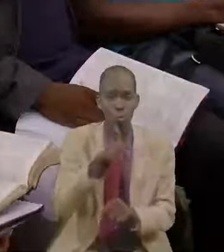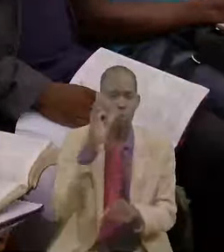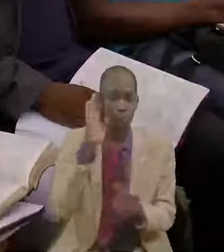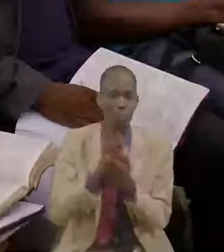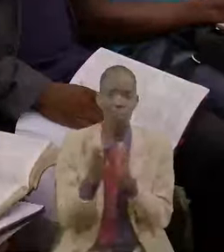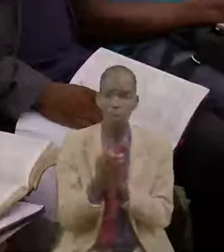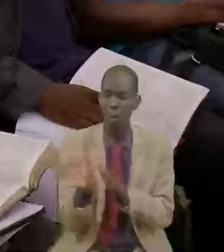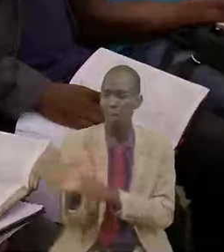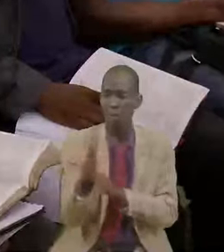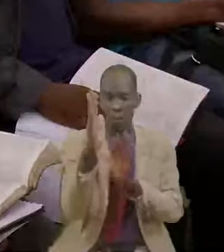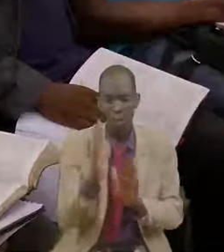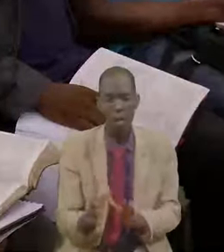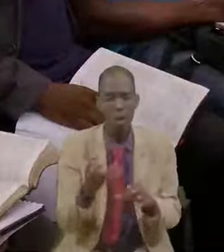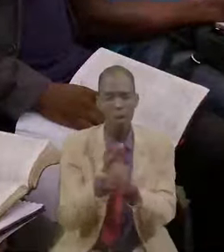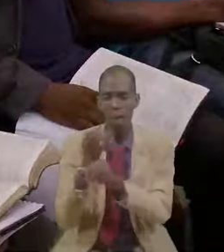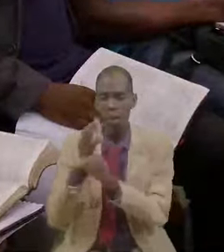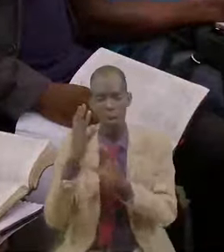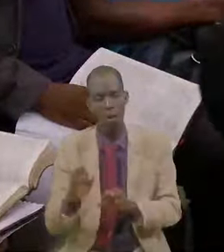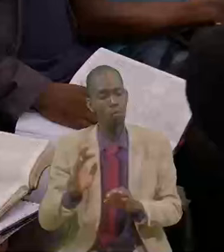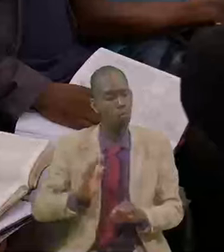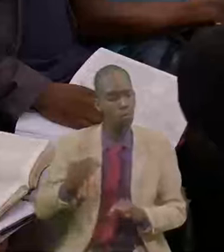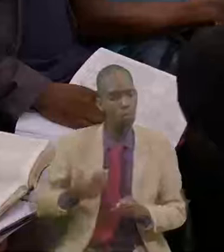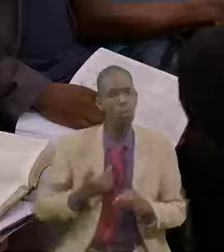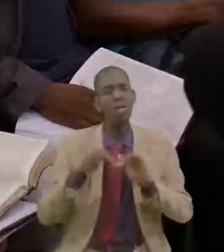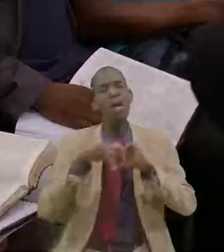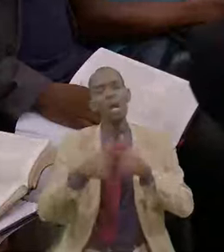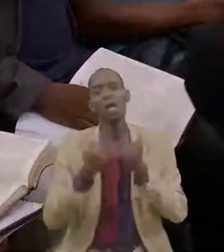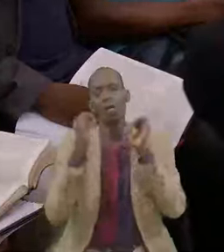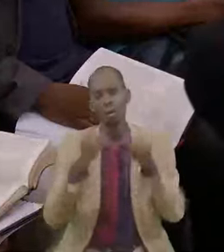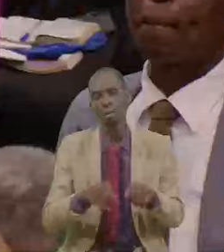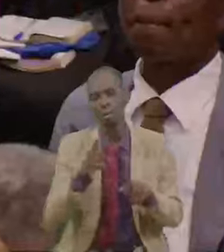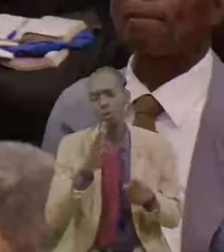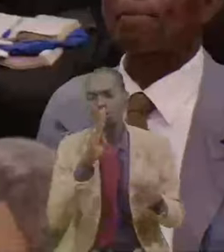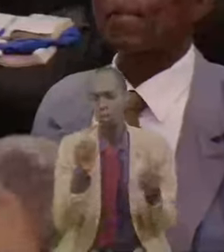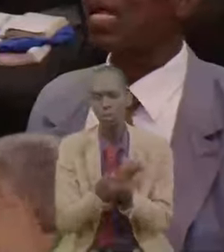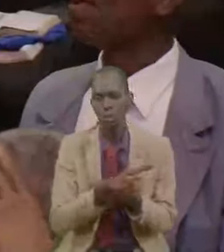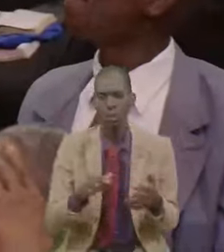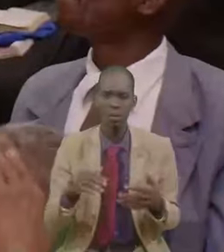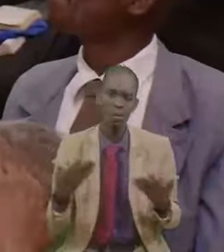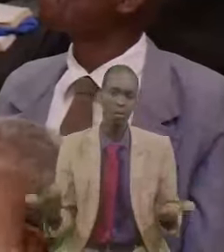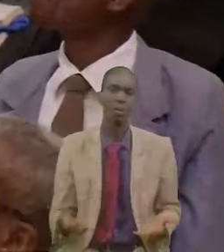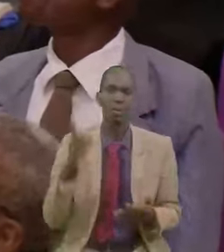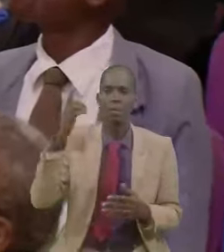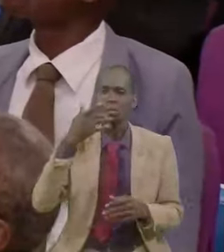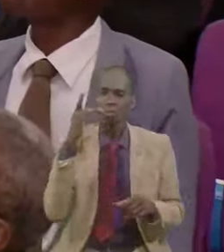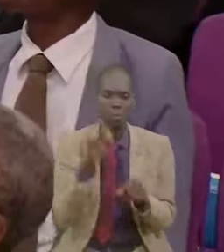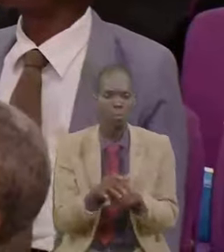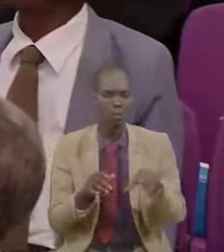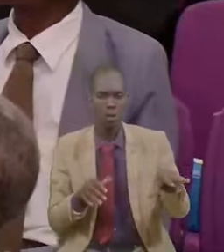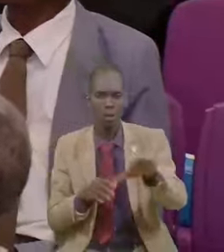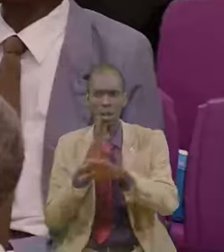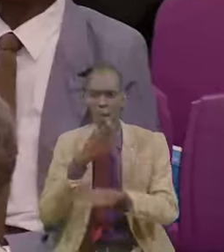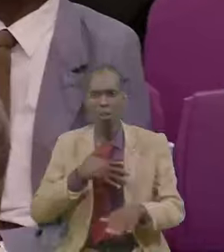Il a dit que je ferai de vous des pêcheurs d'hommes. Il a dit que vous allez régner sur les 12 tribus d'Israël. Vous n'allez pas périr. Que ce sont mes frères et mes